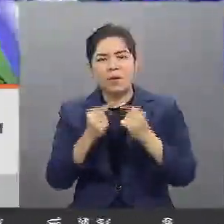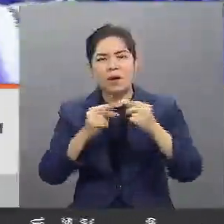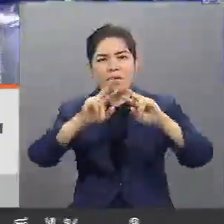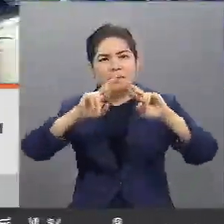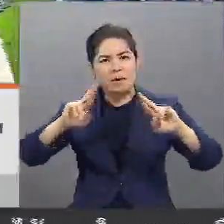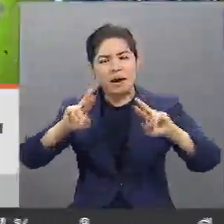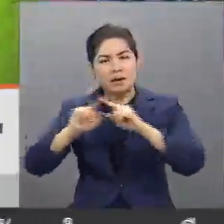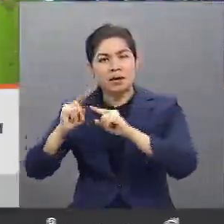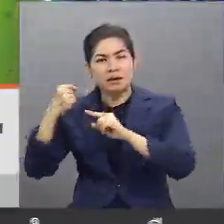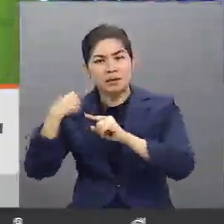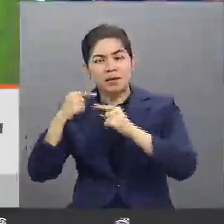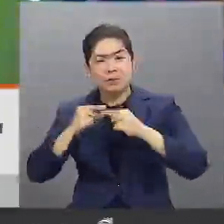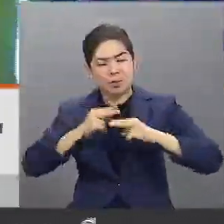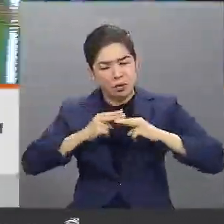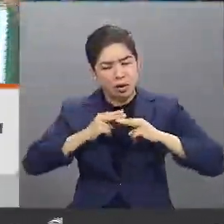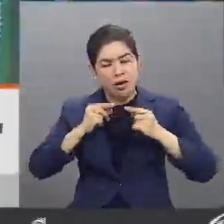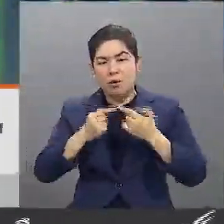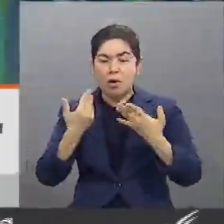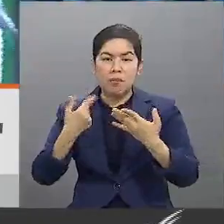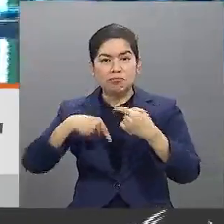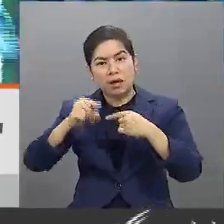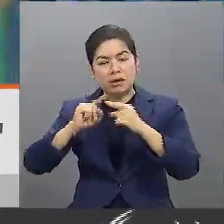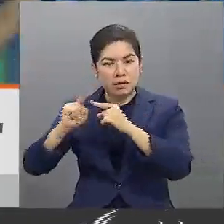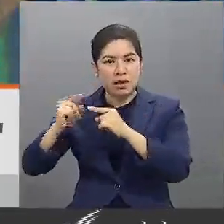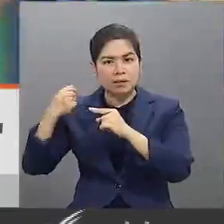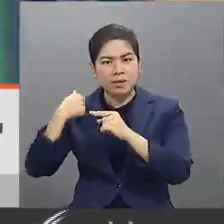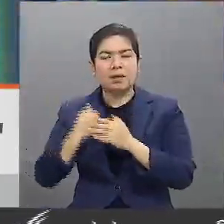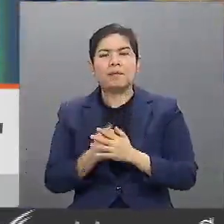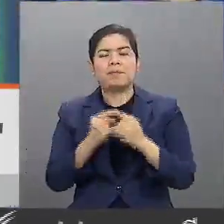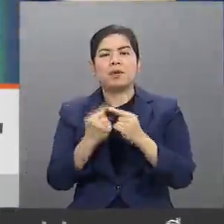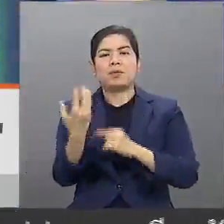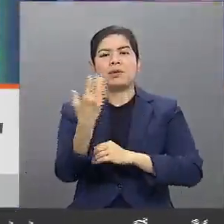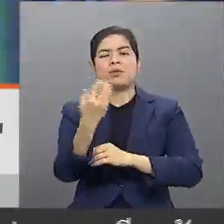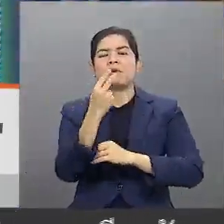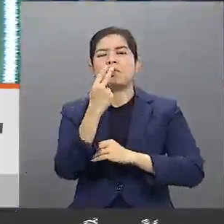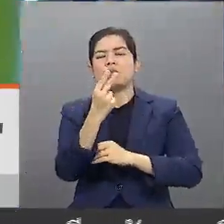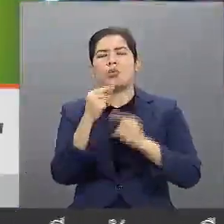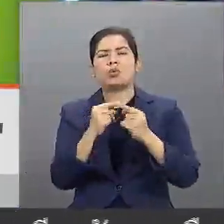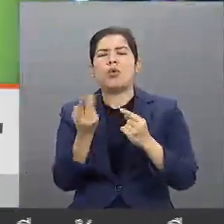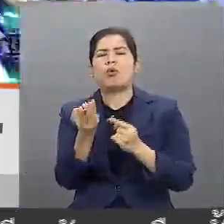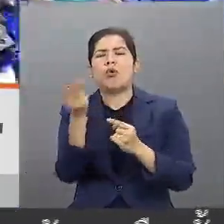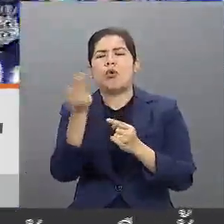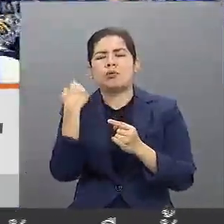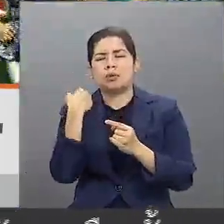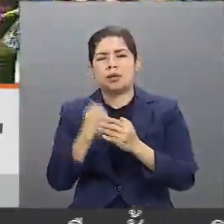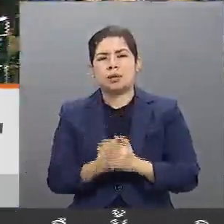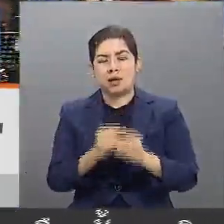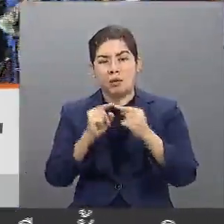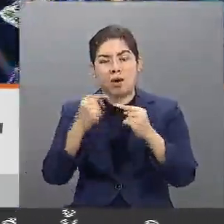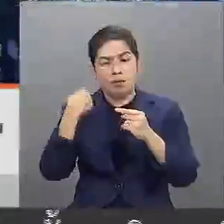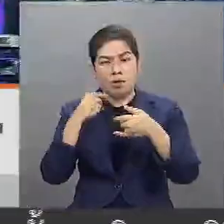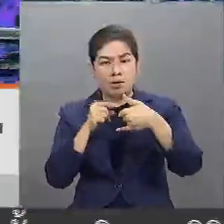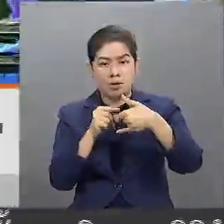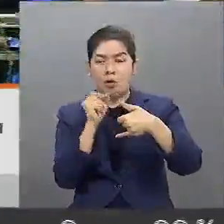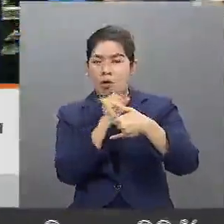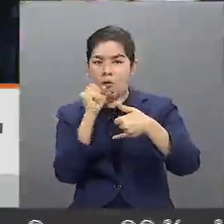เท่านั้นถึงจะไม่ค่อยได้เจอตัวกันผ่านจอแต่ว่าเสียงยังดีเพราะงานที่มีก็ไม่เคยขาดครับมากระทบเอาช่วงโ